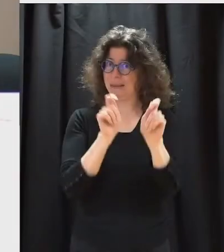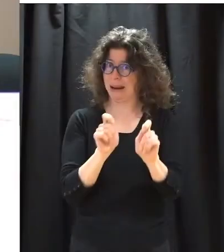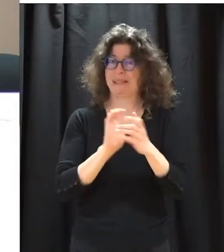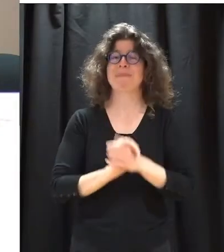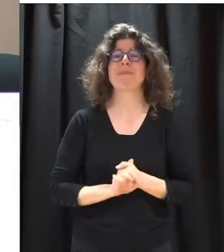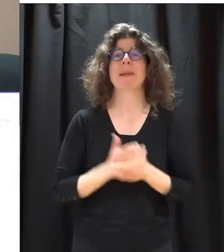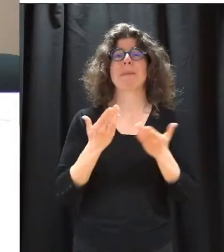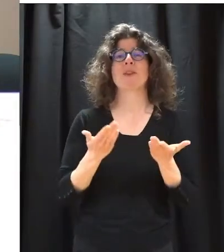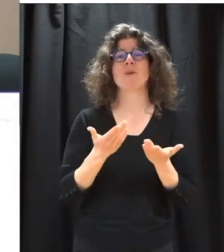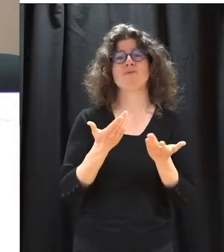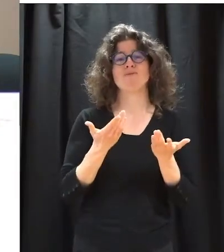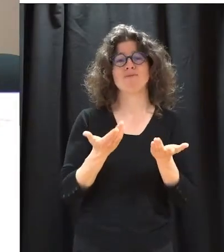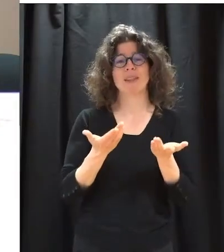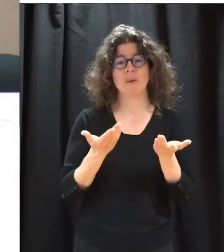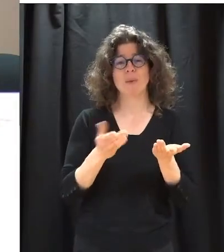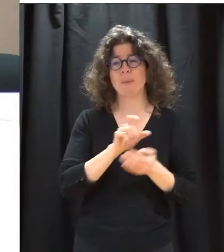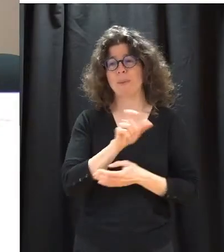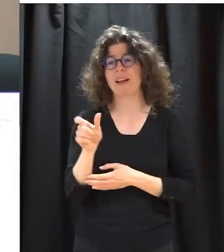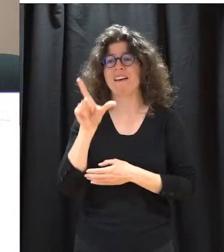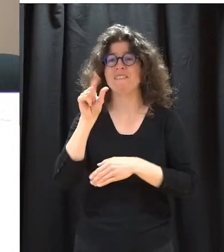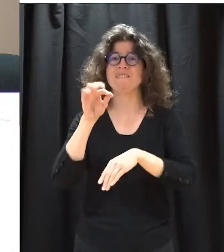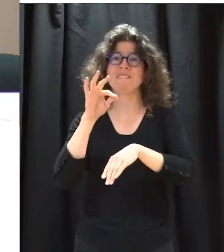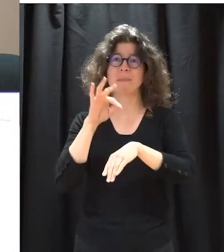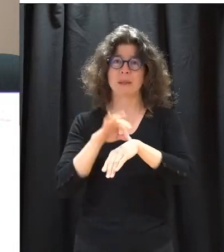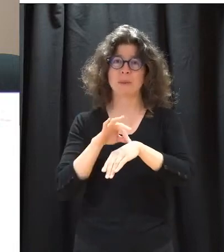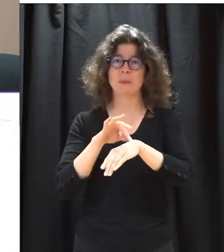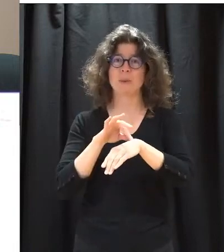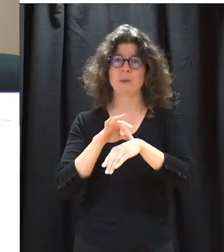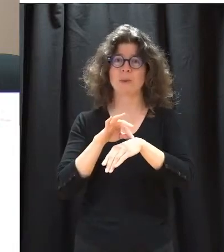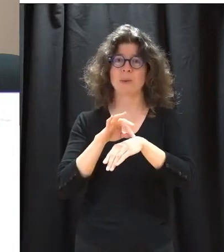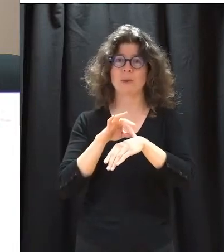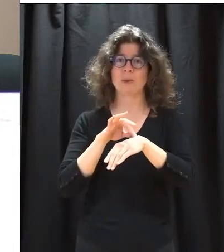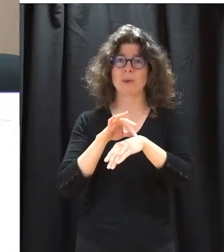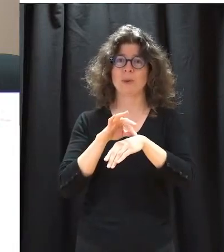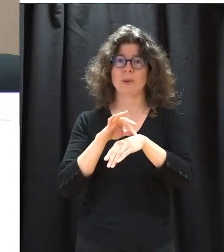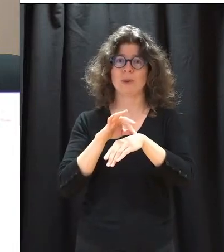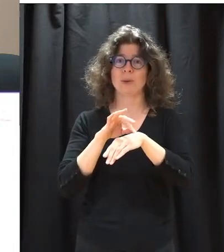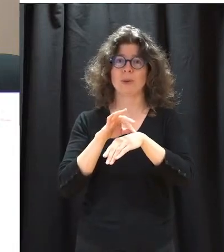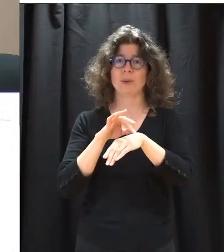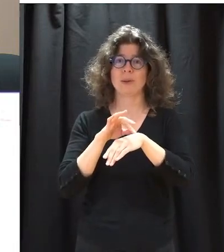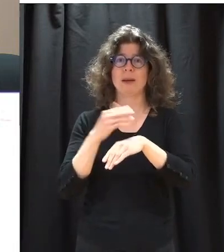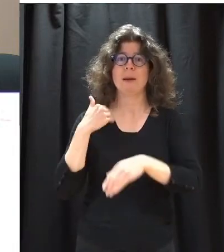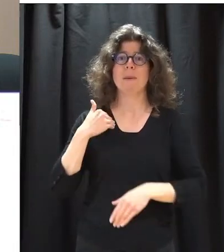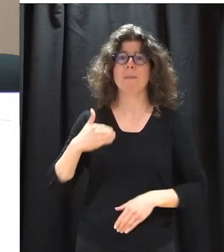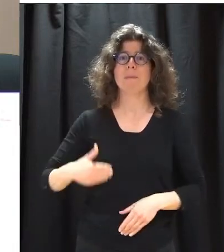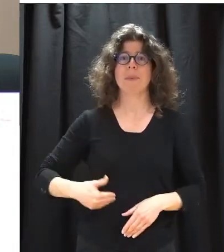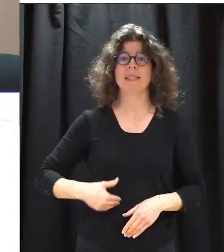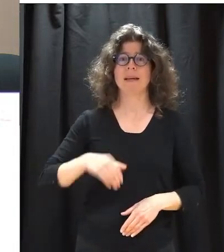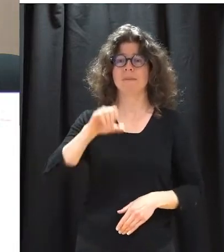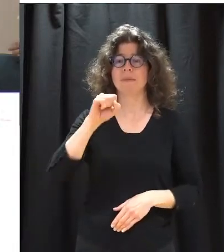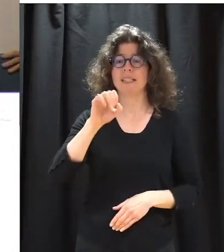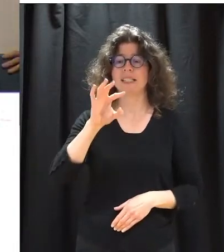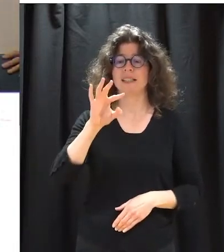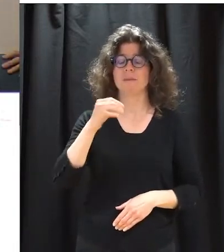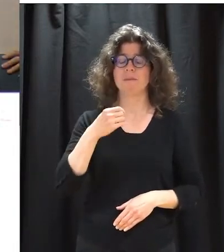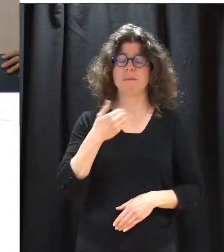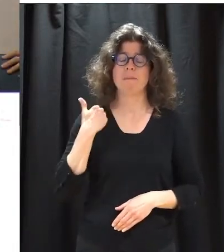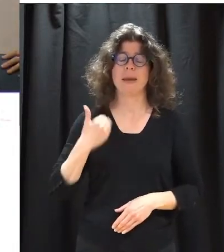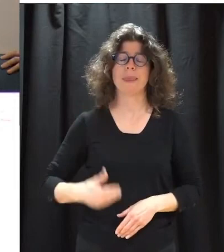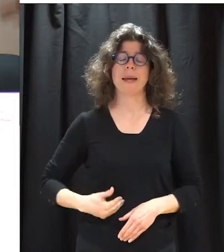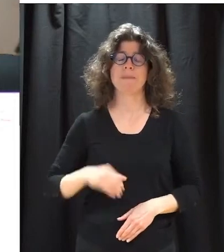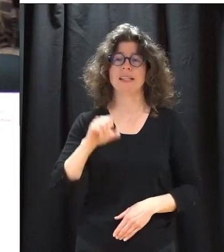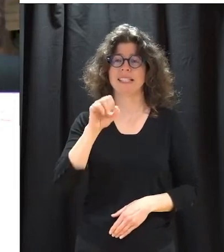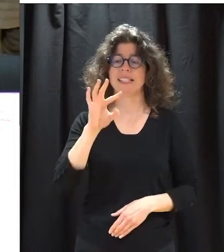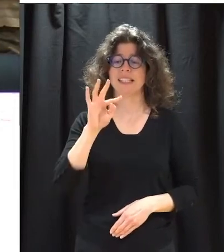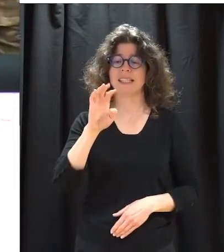va donc maintenant partir de nouveau pour 20 minutes avec l'accueil de Madame Stéphanie Ouépouya, qui est un tout petit